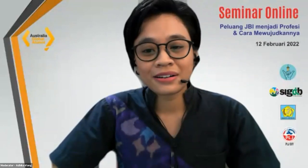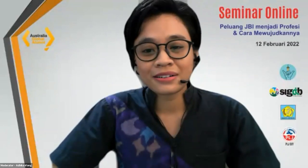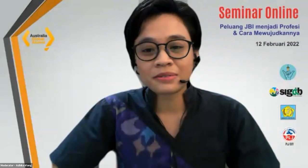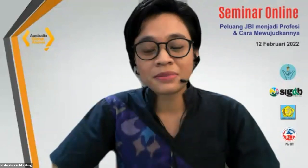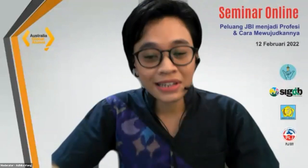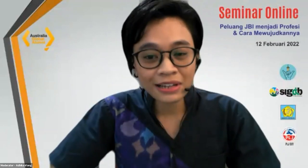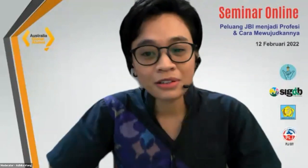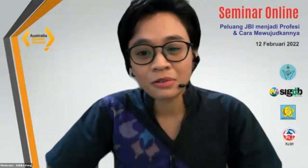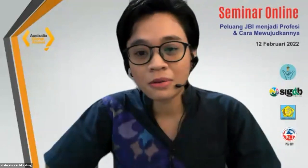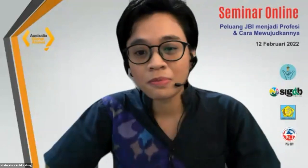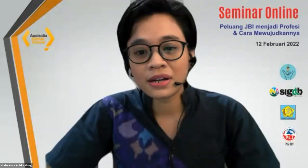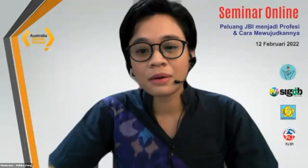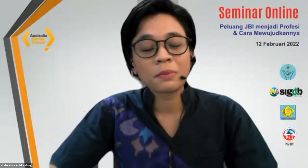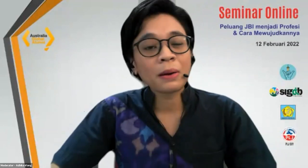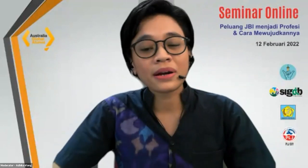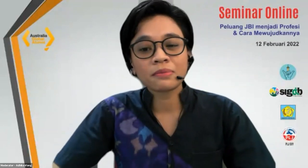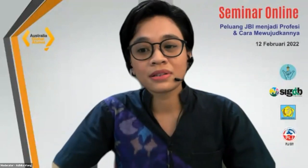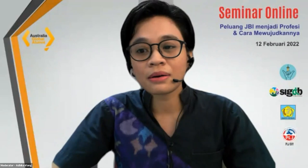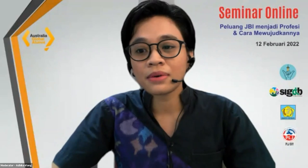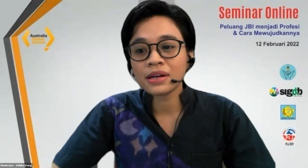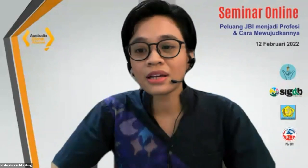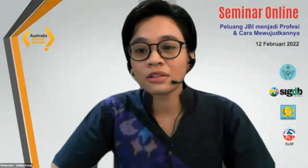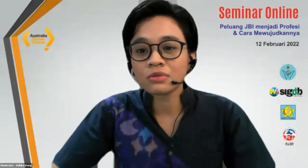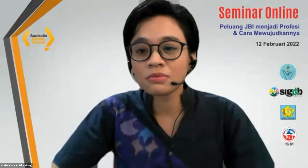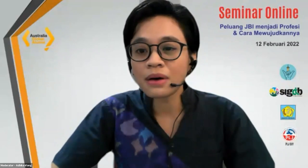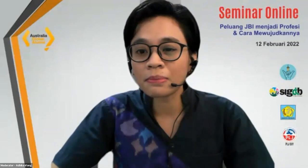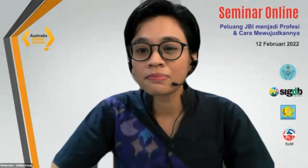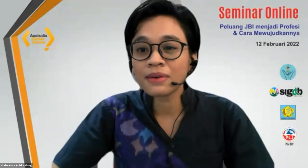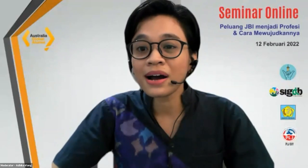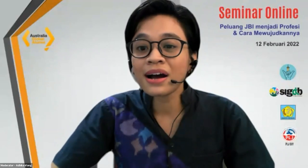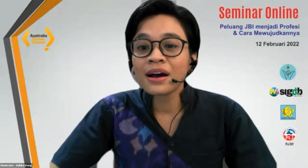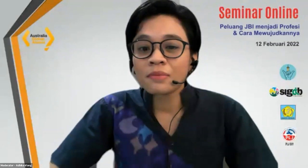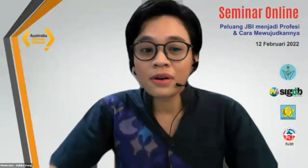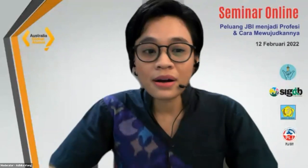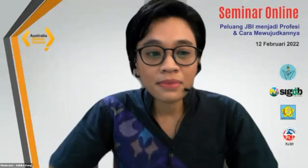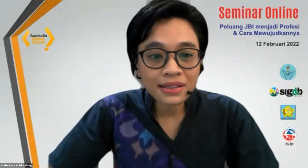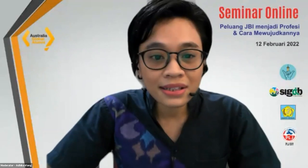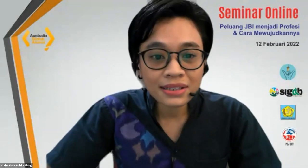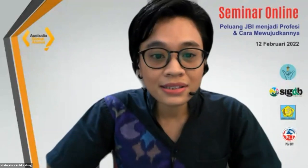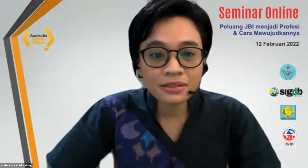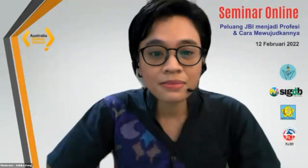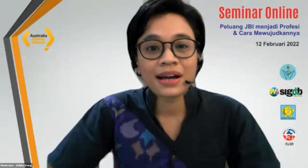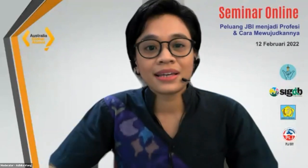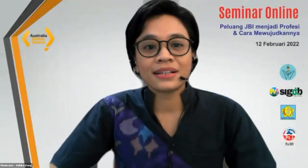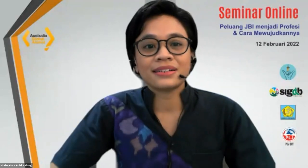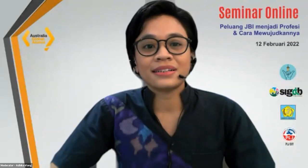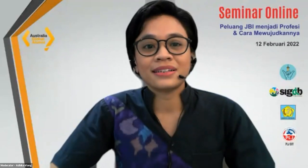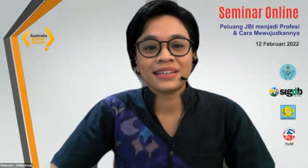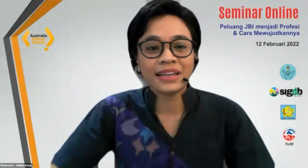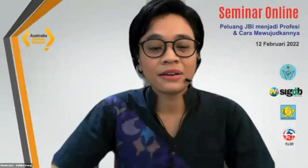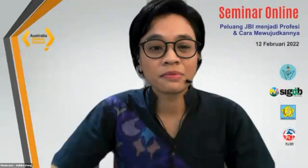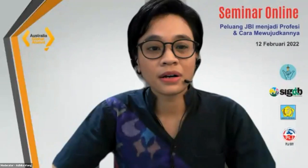saya berikan tentu kepada pemapar yang pertama yaitu bapak Muhammad Ismail